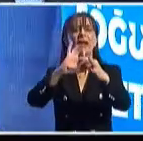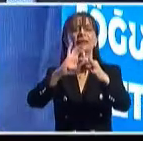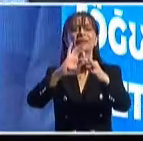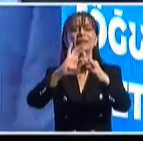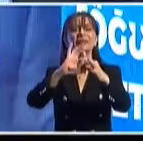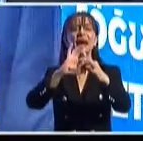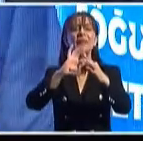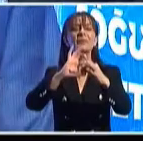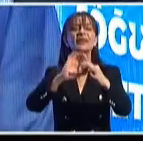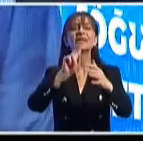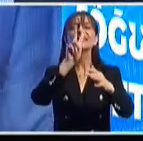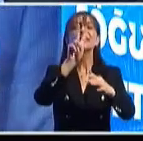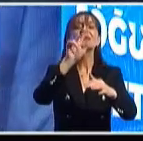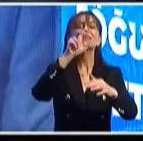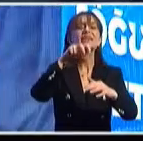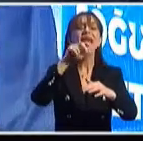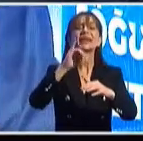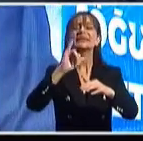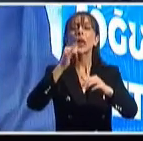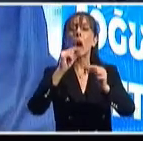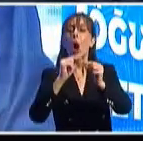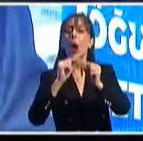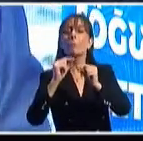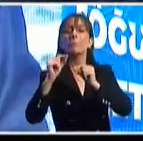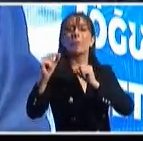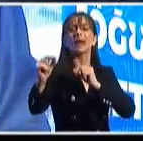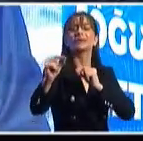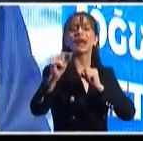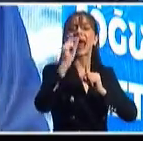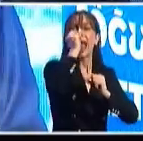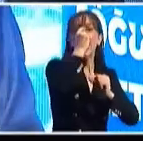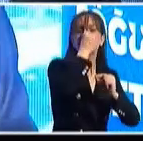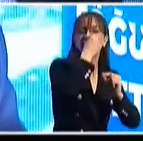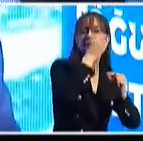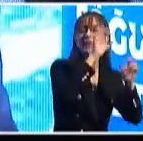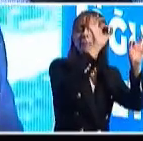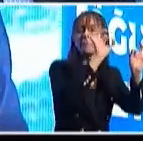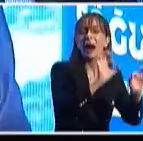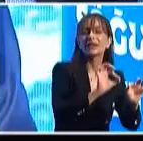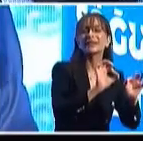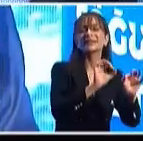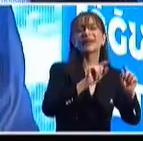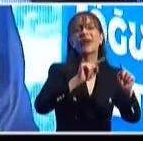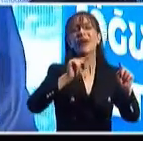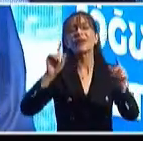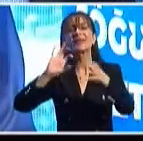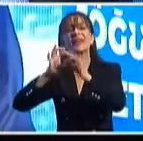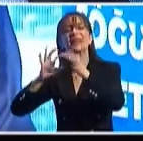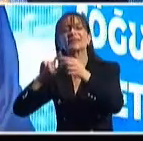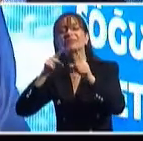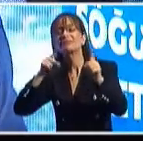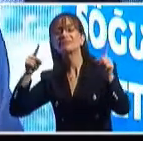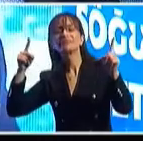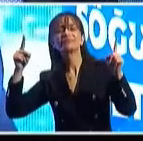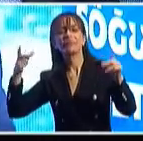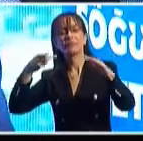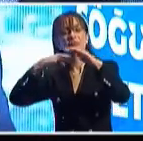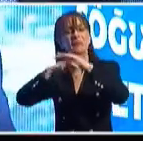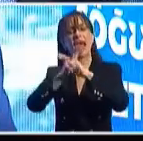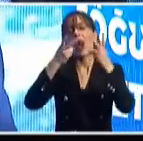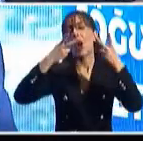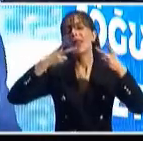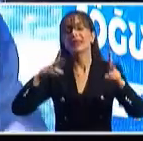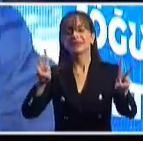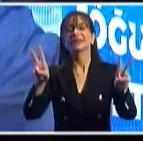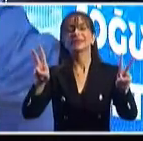bağlayacağımız 28 kilometrelik İncirli Gayrettepe Söğütlü Çeşme metro hattımız. Bu hattımızı da